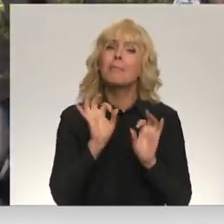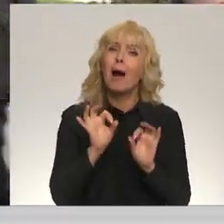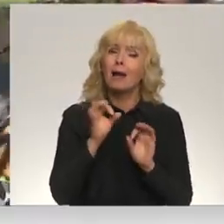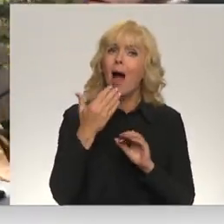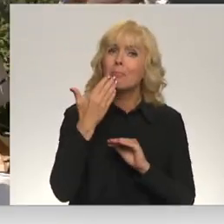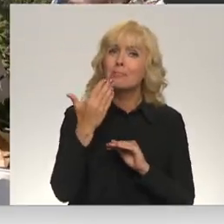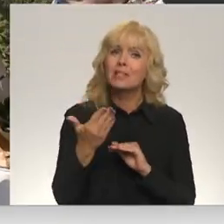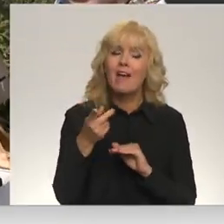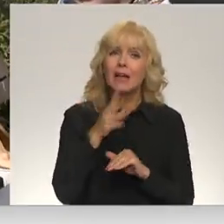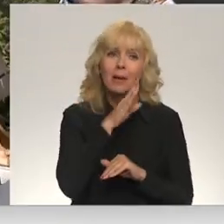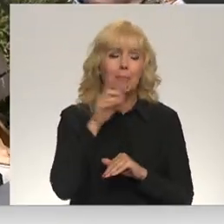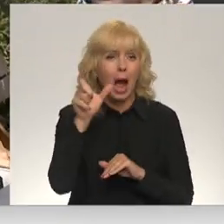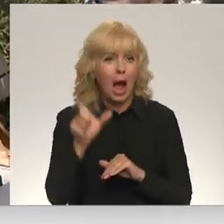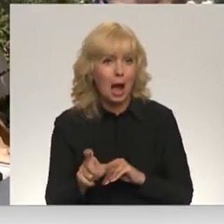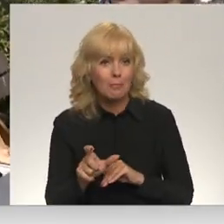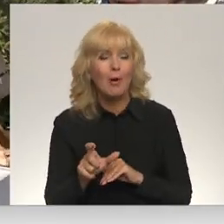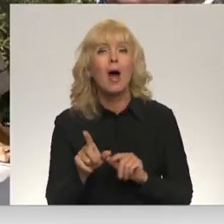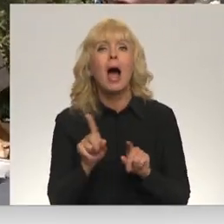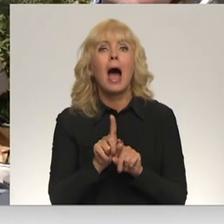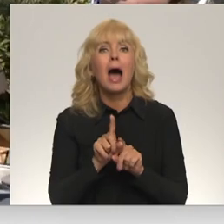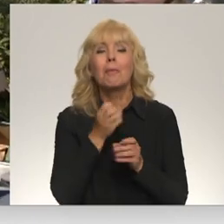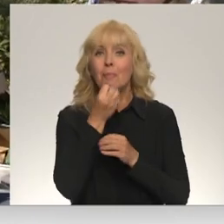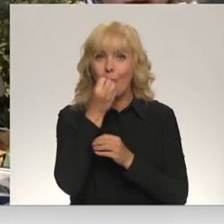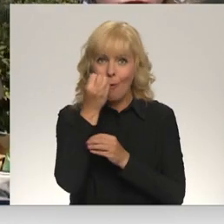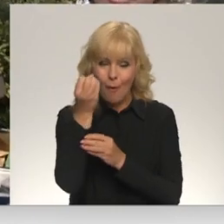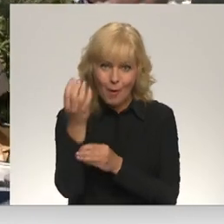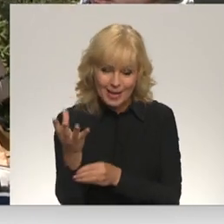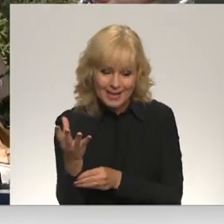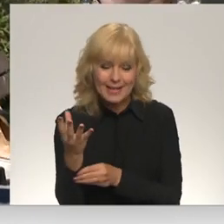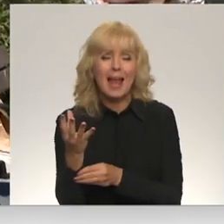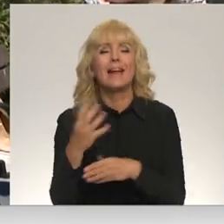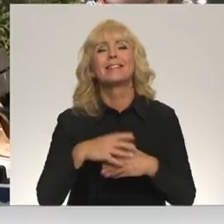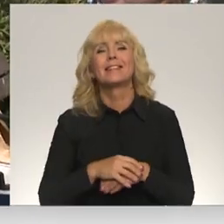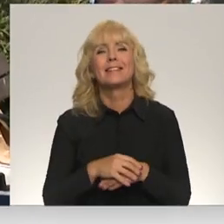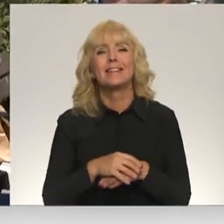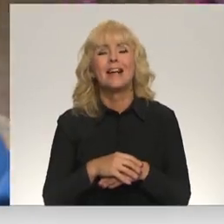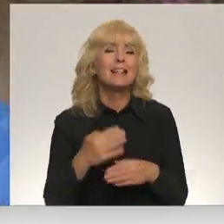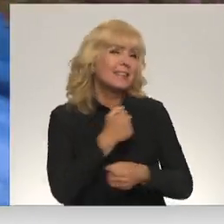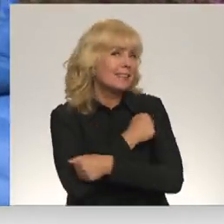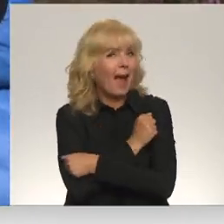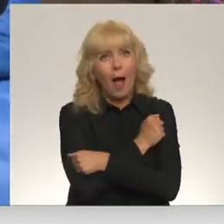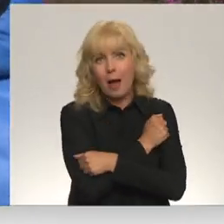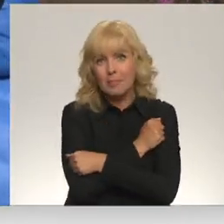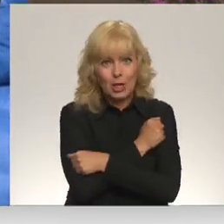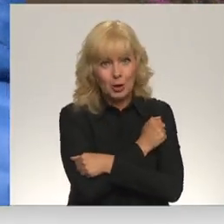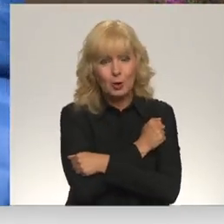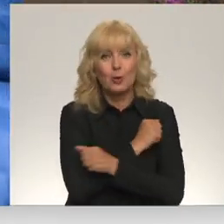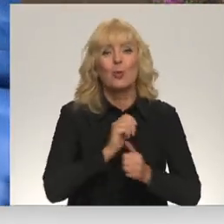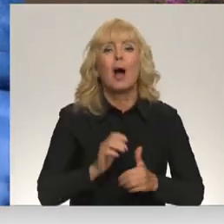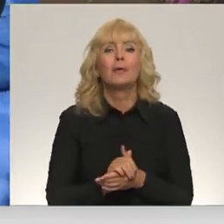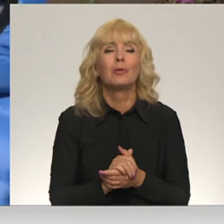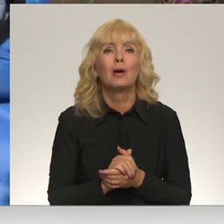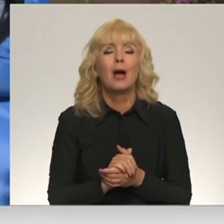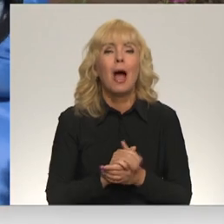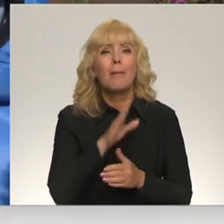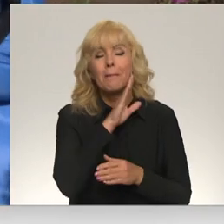māmiņu dienā? Vajadzētu gaļu jau puķis iedot un savīļot. Pareizo apsveikt